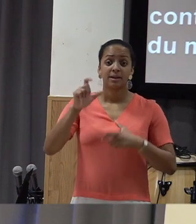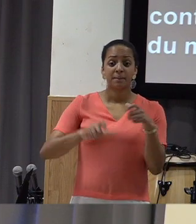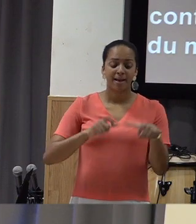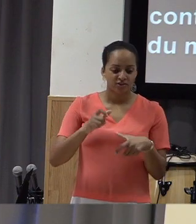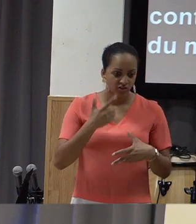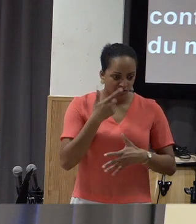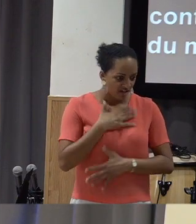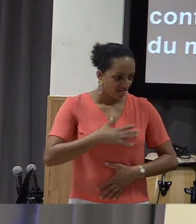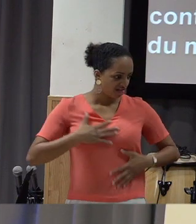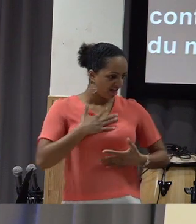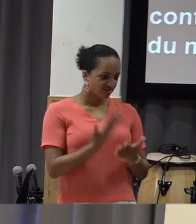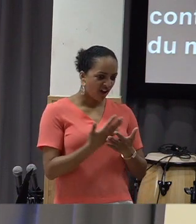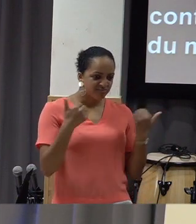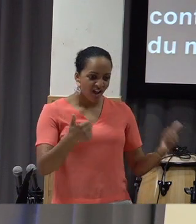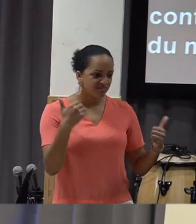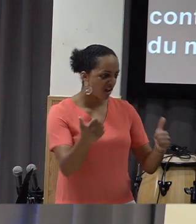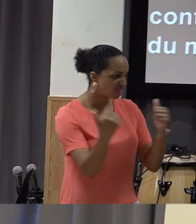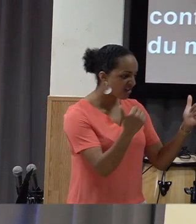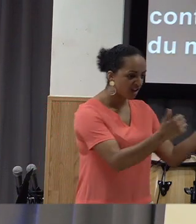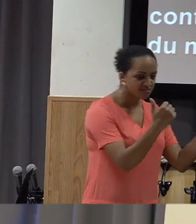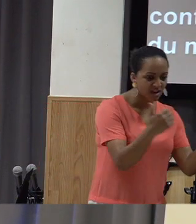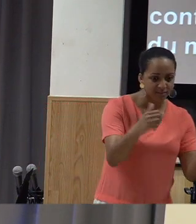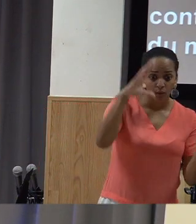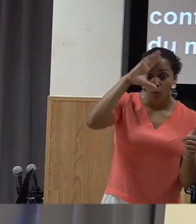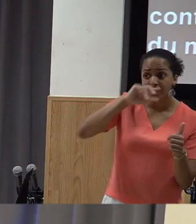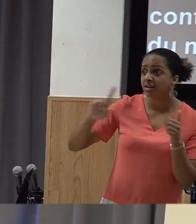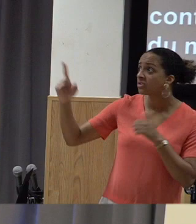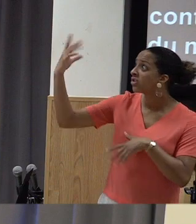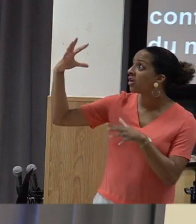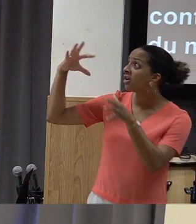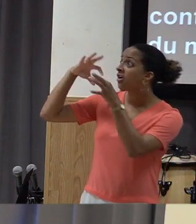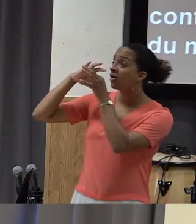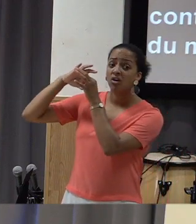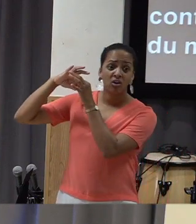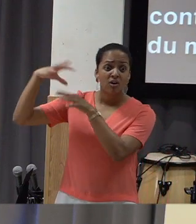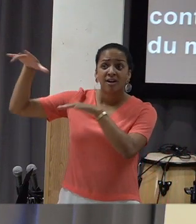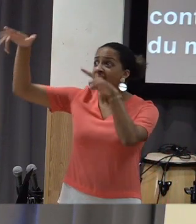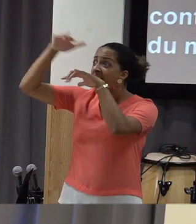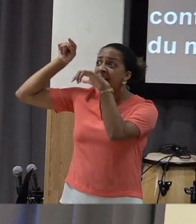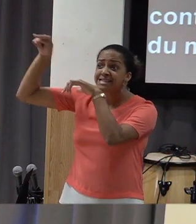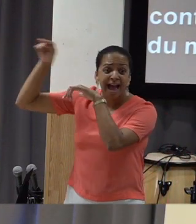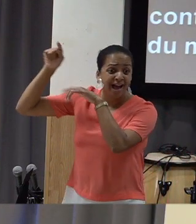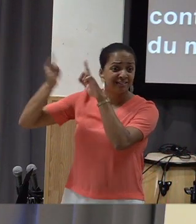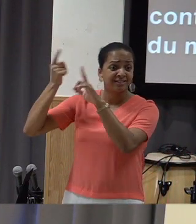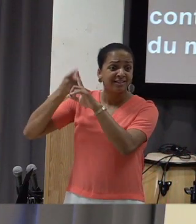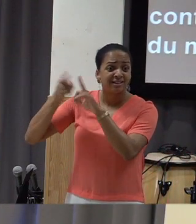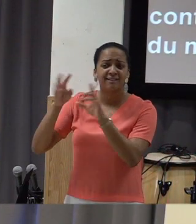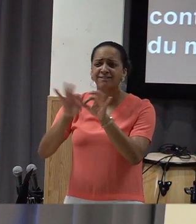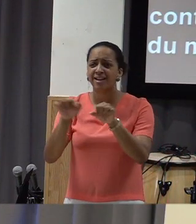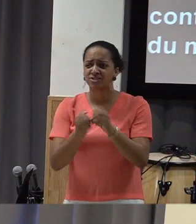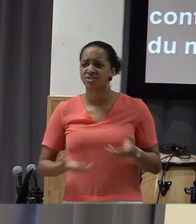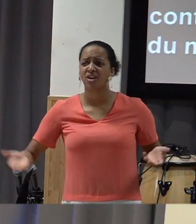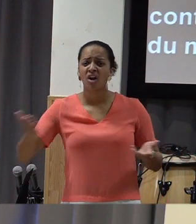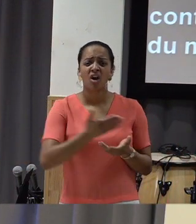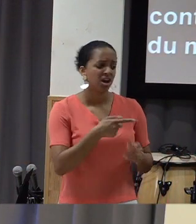Dieu et qui s'affectionnent des choses passagères au lieu de s'affectionner des choses d'en haut. Mon frère, ma sœur, ne t'affectionne pas des